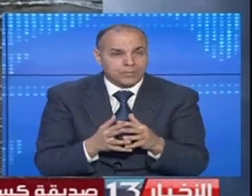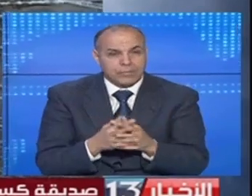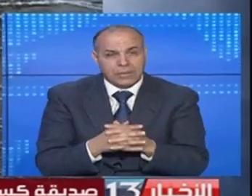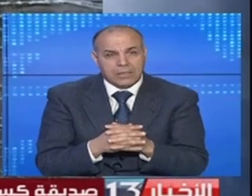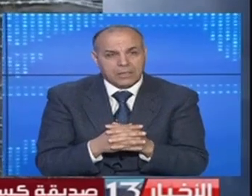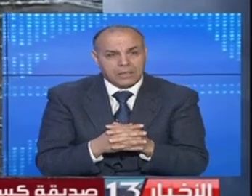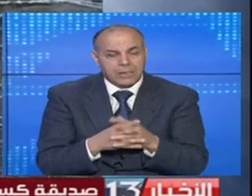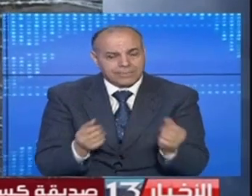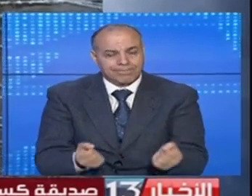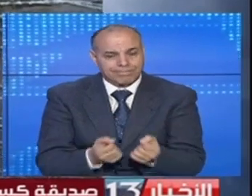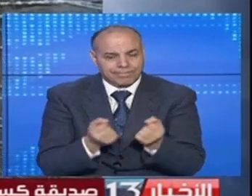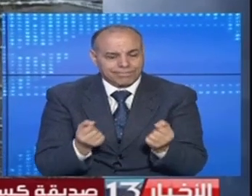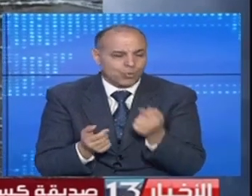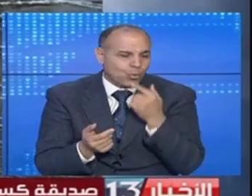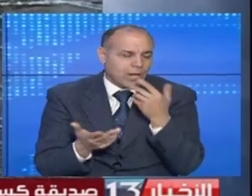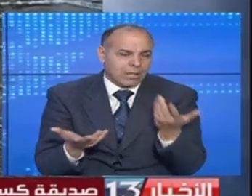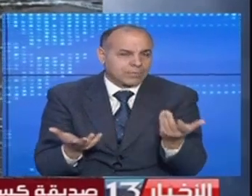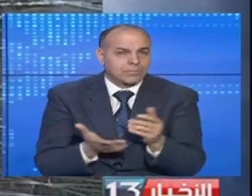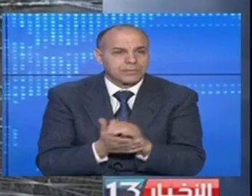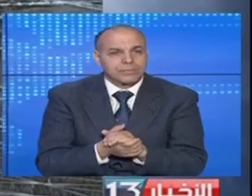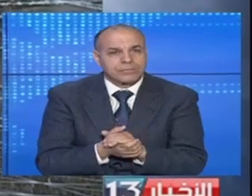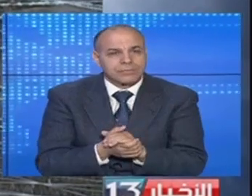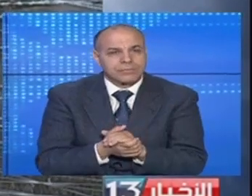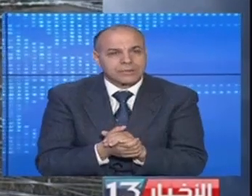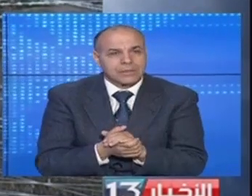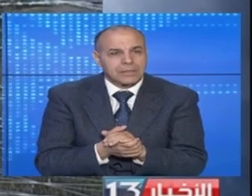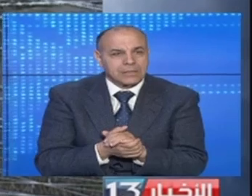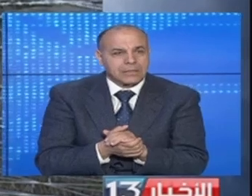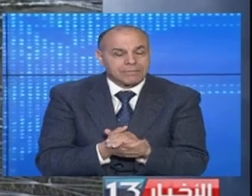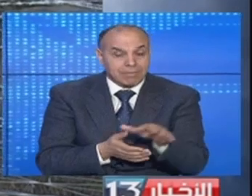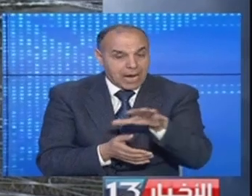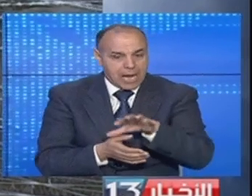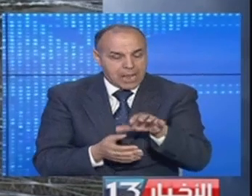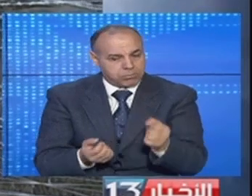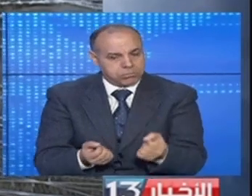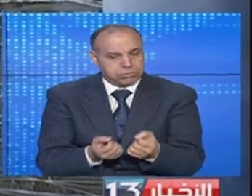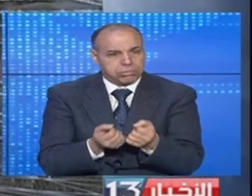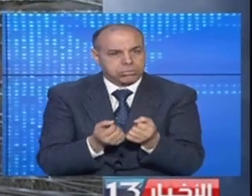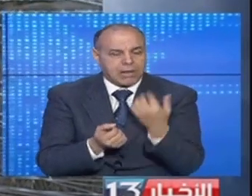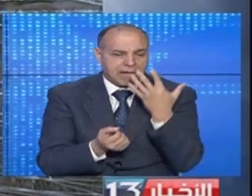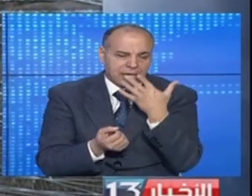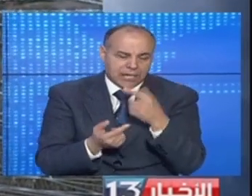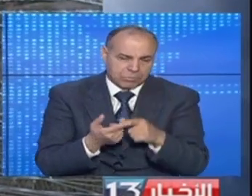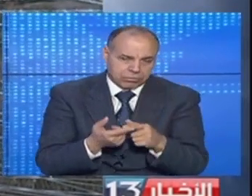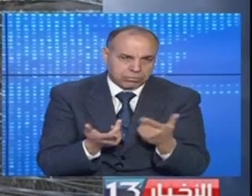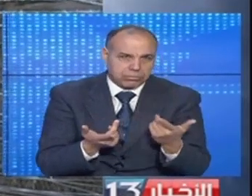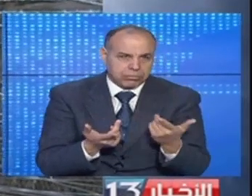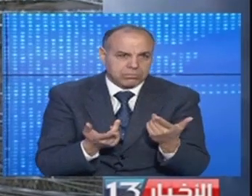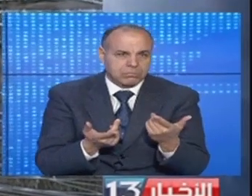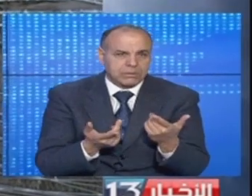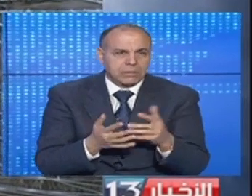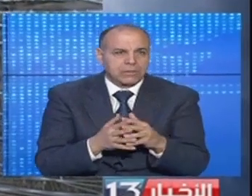الحركه الفنيه اللي هي اه صارت في المكان هذا حركه افريقيه اسمها